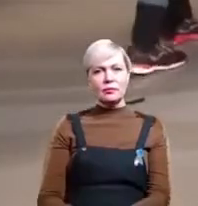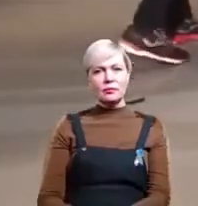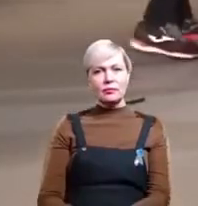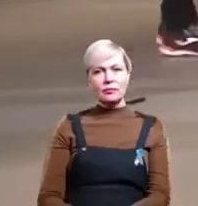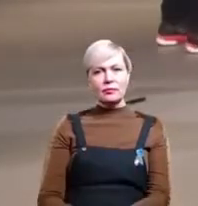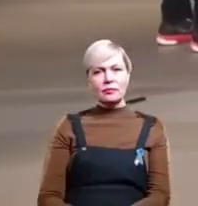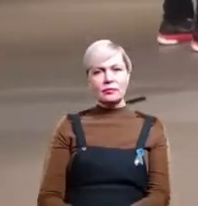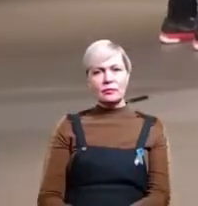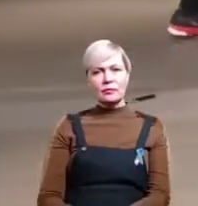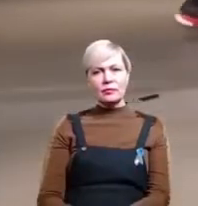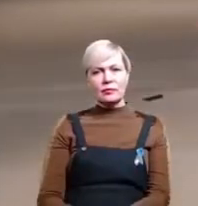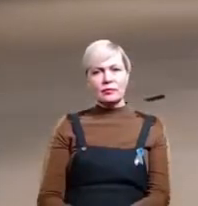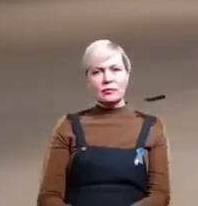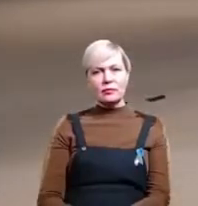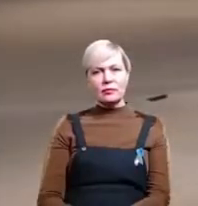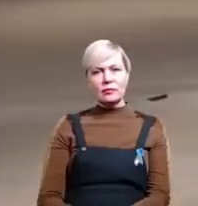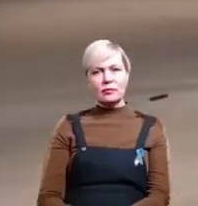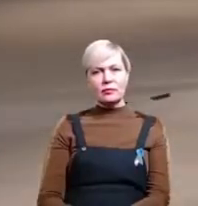Смотри.